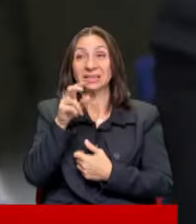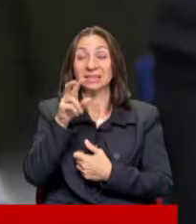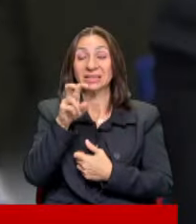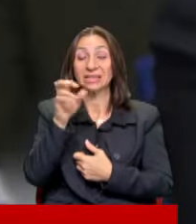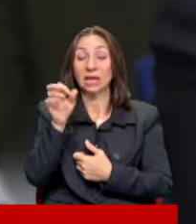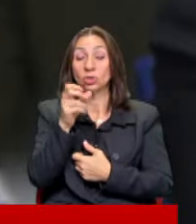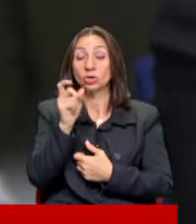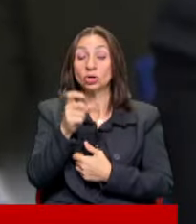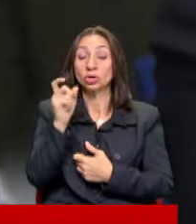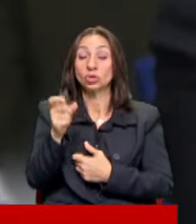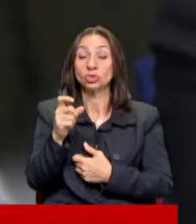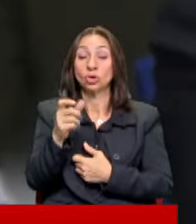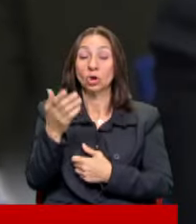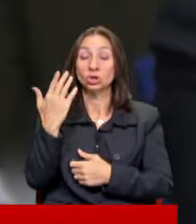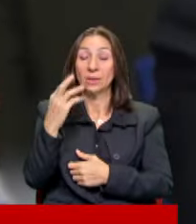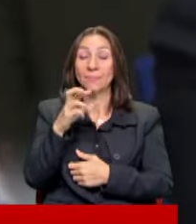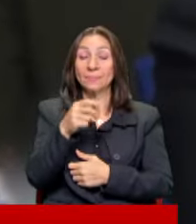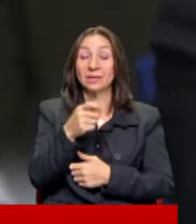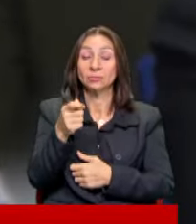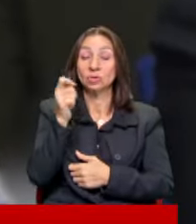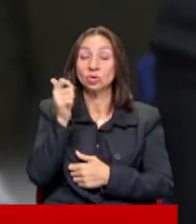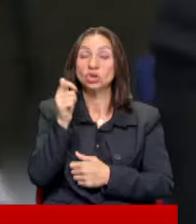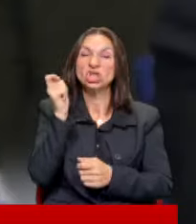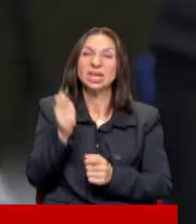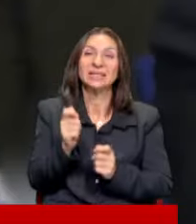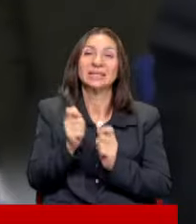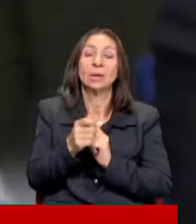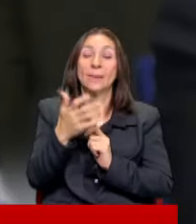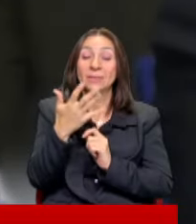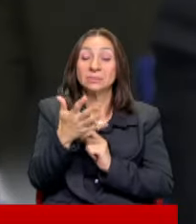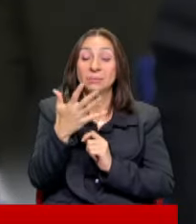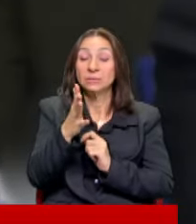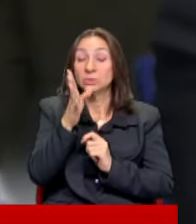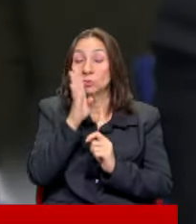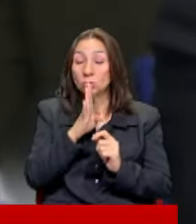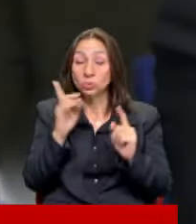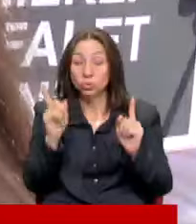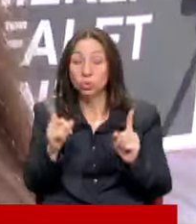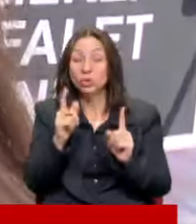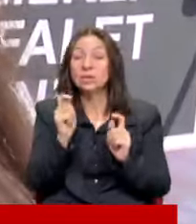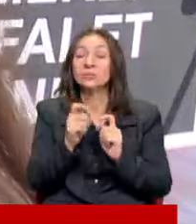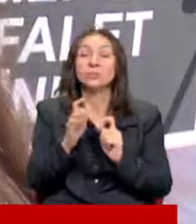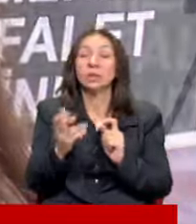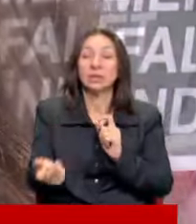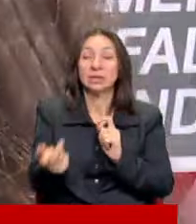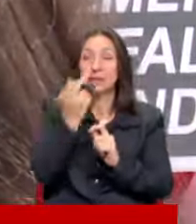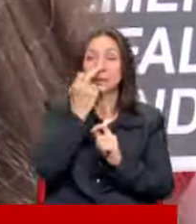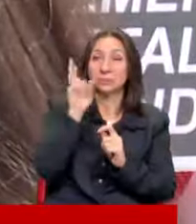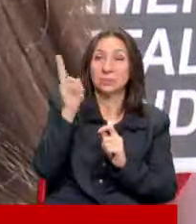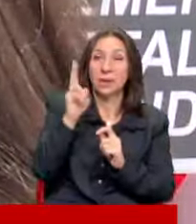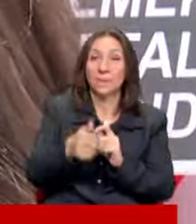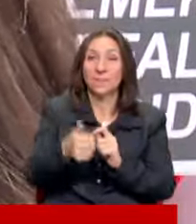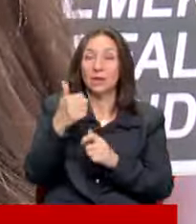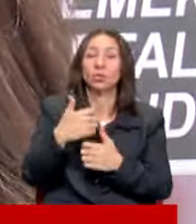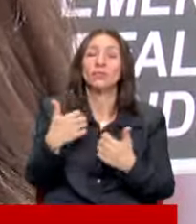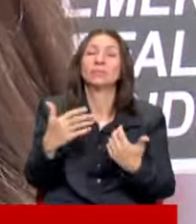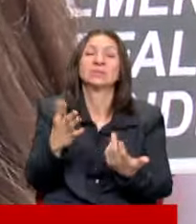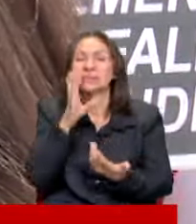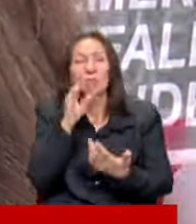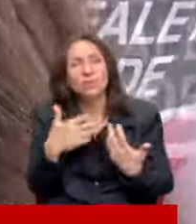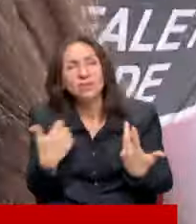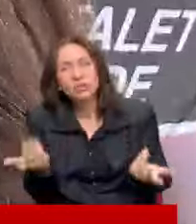99 öncesi prim gün şartını değiştirmiyor 5000 ve 5400 onu değiştirmiyor kandırıldık ya bakanımıza güvenmeyecek